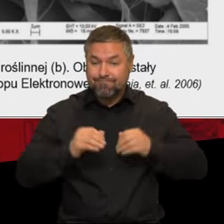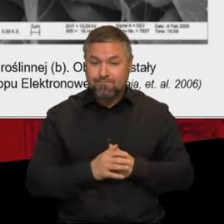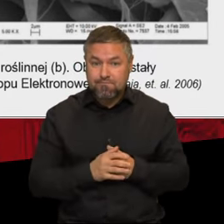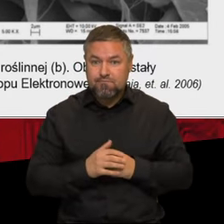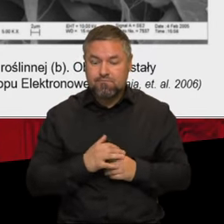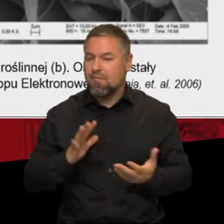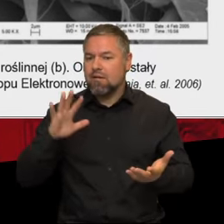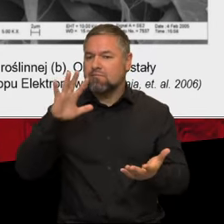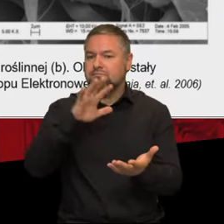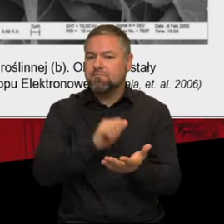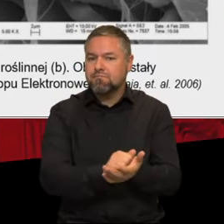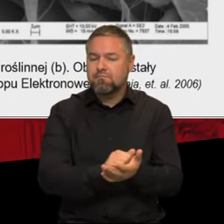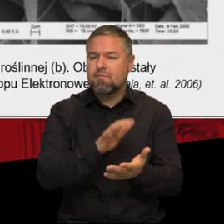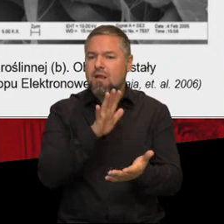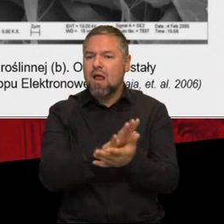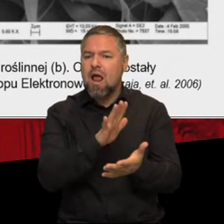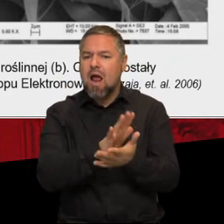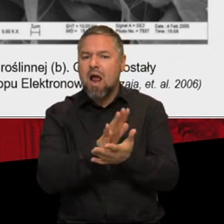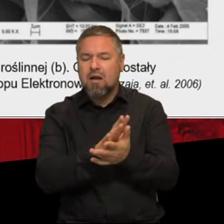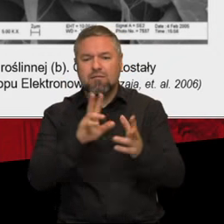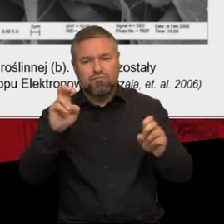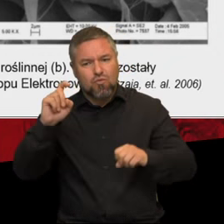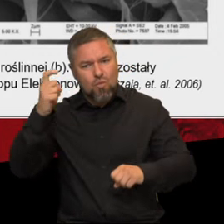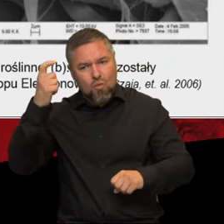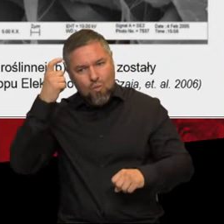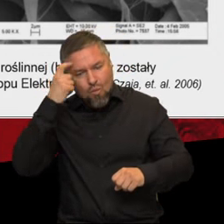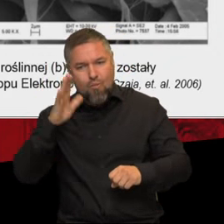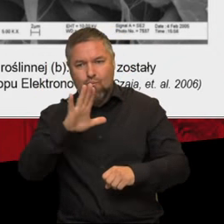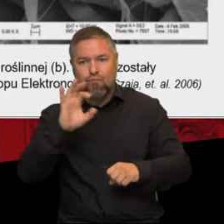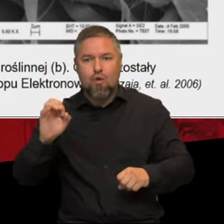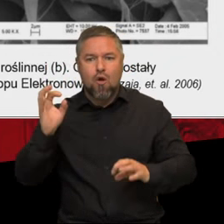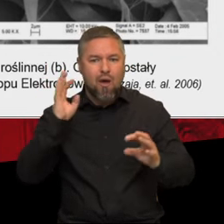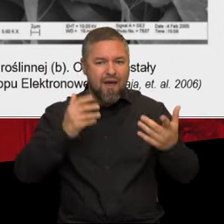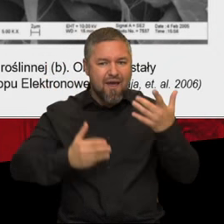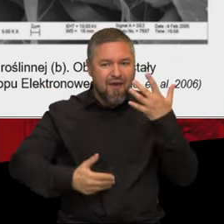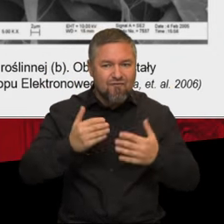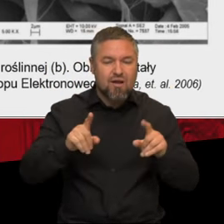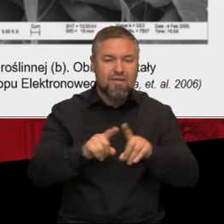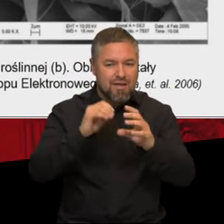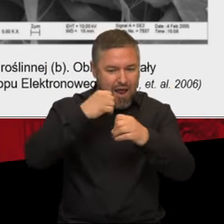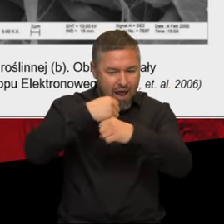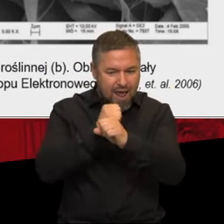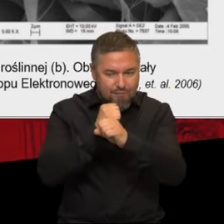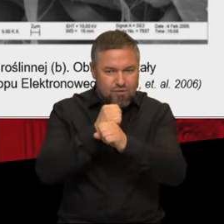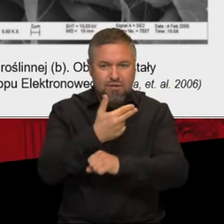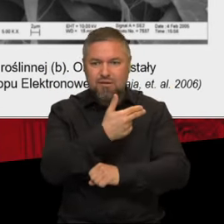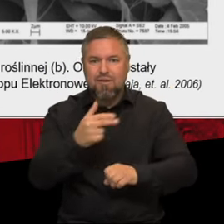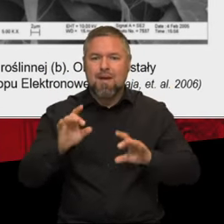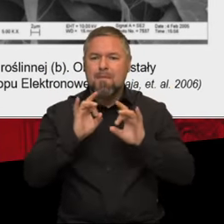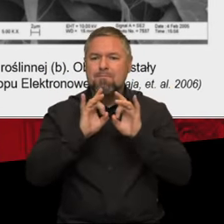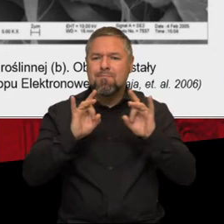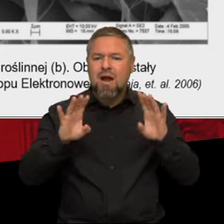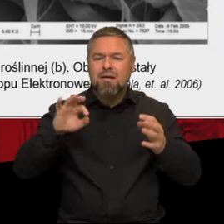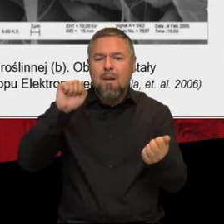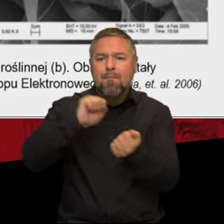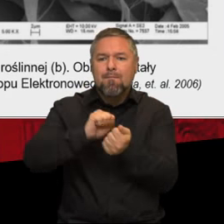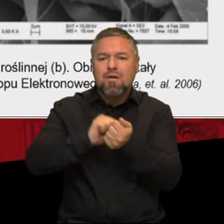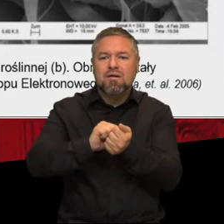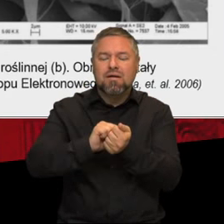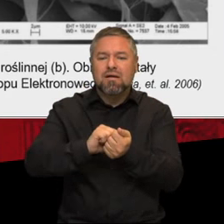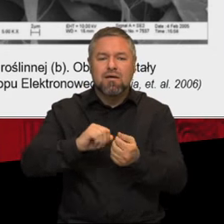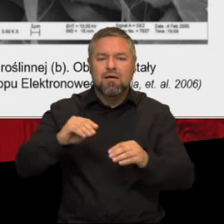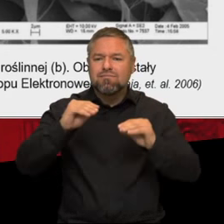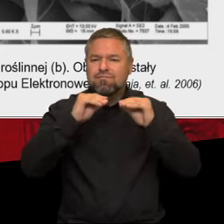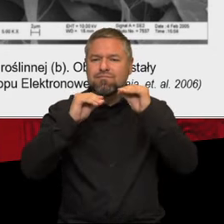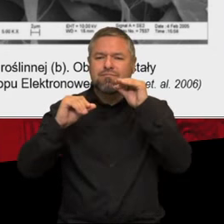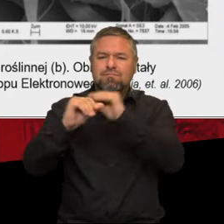magisterskiej zajmowałem się charakterystyką głównie bioinformatyczną, ale również laboratoryjną, operonu bakterii produkujących celulozę